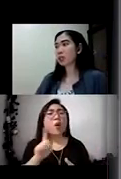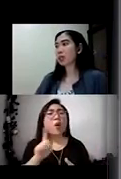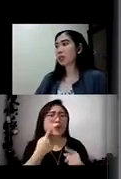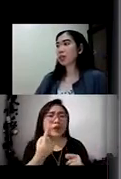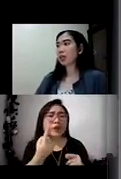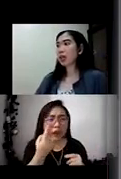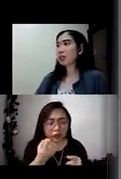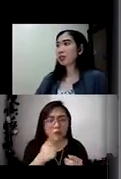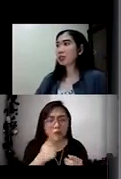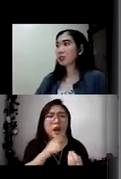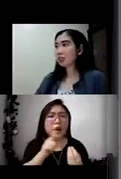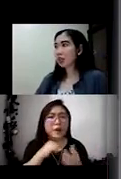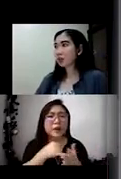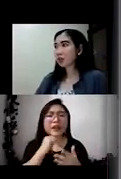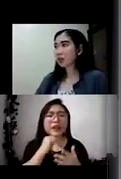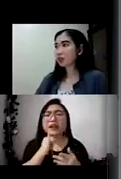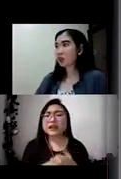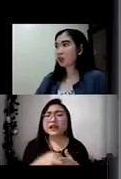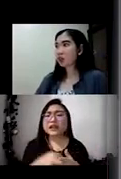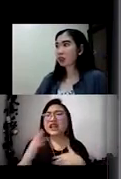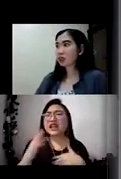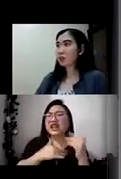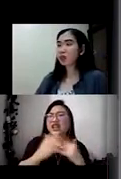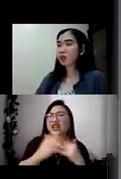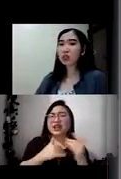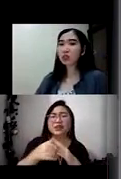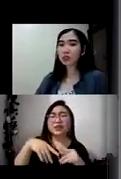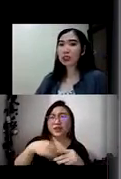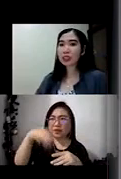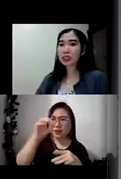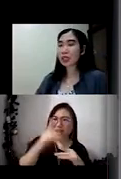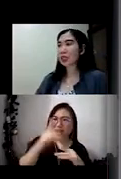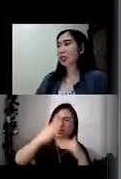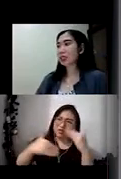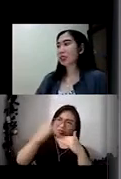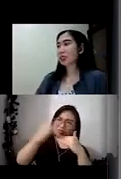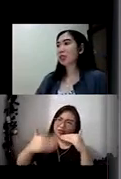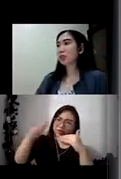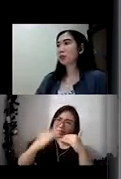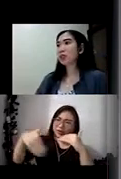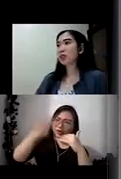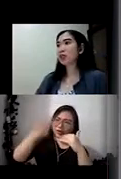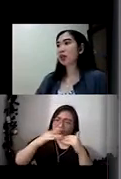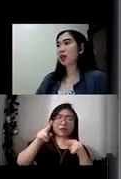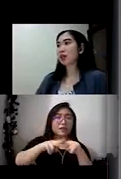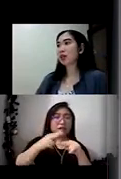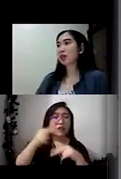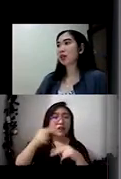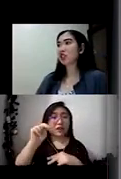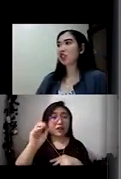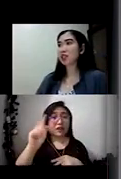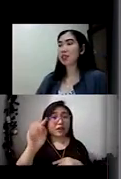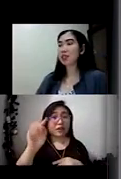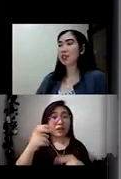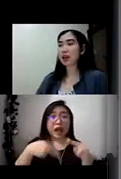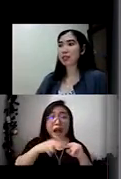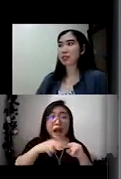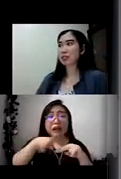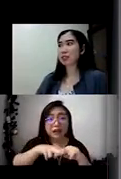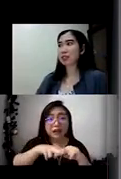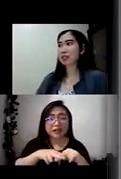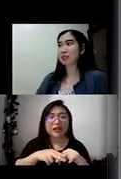is, kahit na nasa ilalim na ito, kahit ang dami ko ng note na linagay, if click ko siya, pupunta siya sa